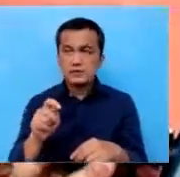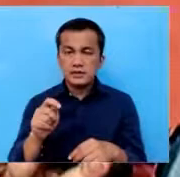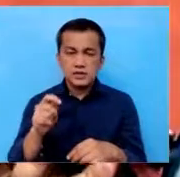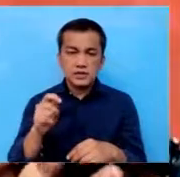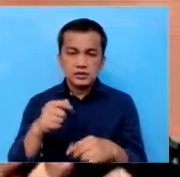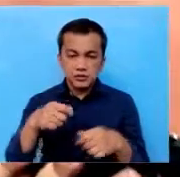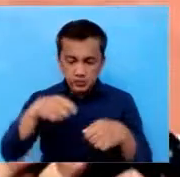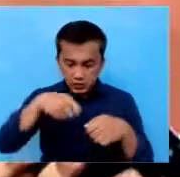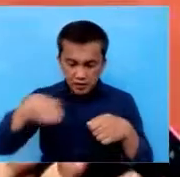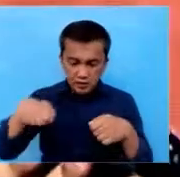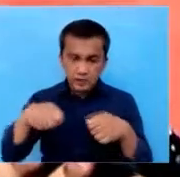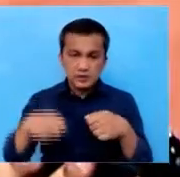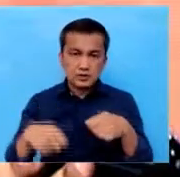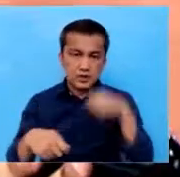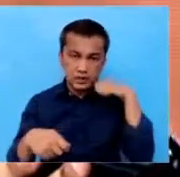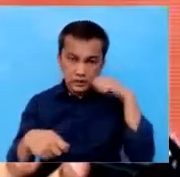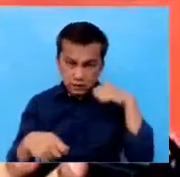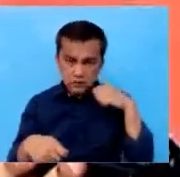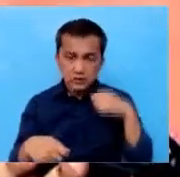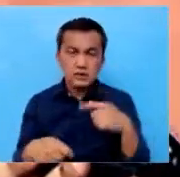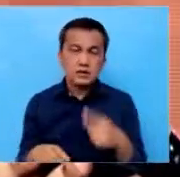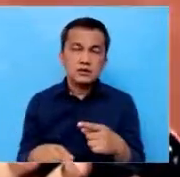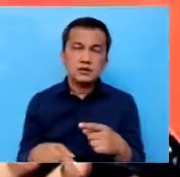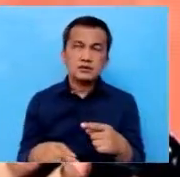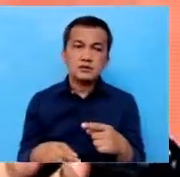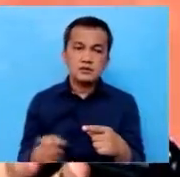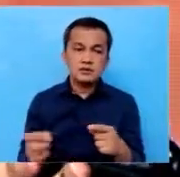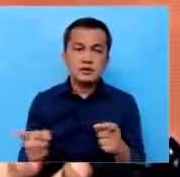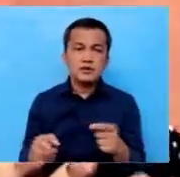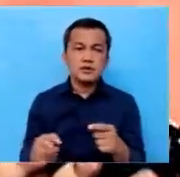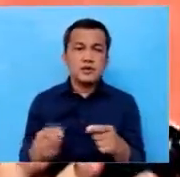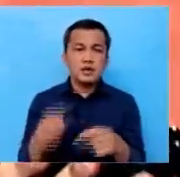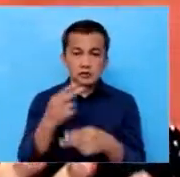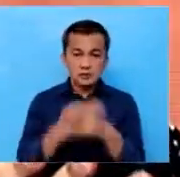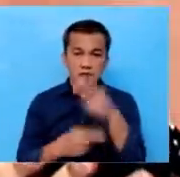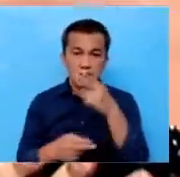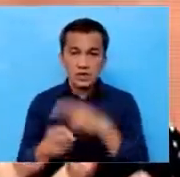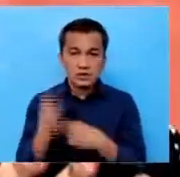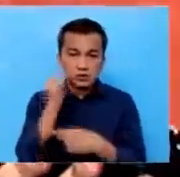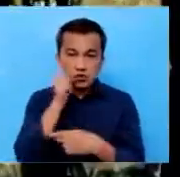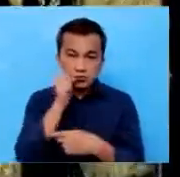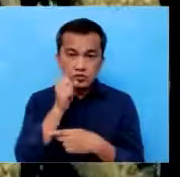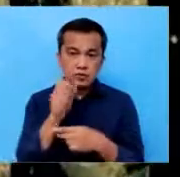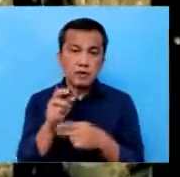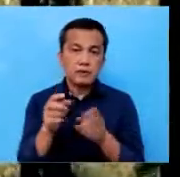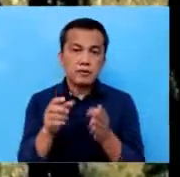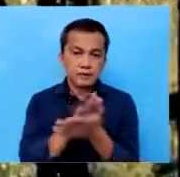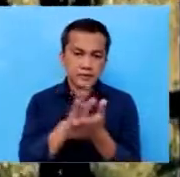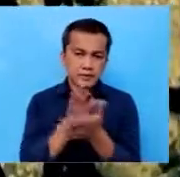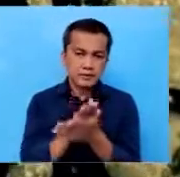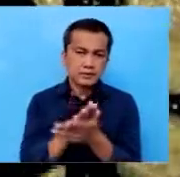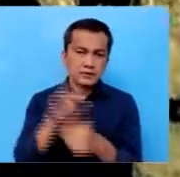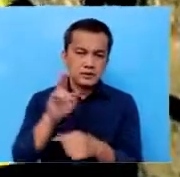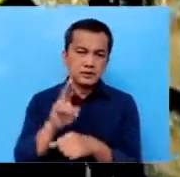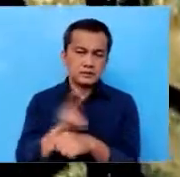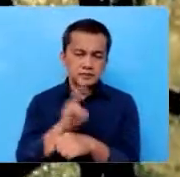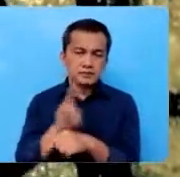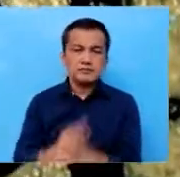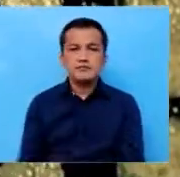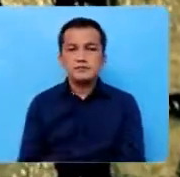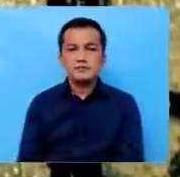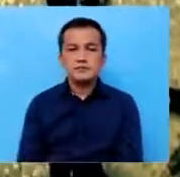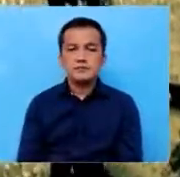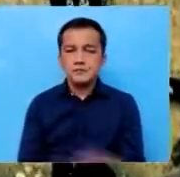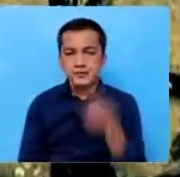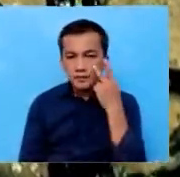toothpaste, tsaka yung mga container ng hand soap na ginagawa nila, kaya bigla siguro lumaki yung apoy. Inaalam pa ang sanhi ng